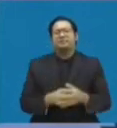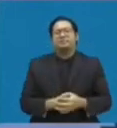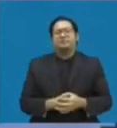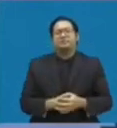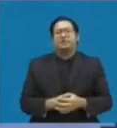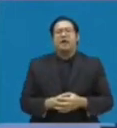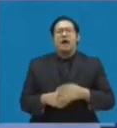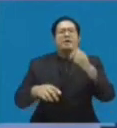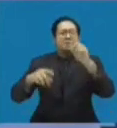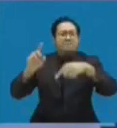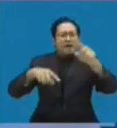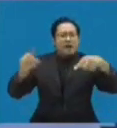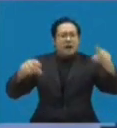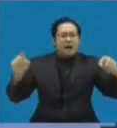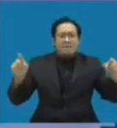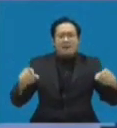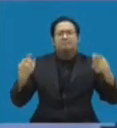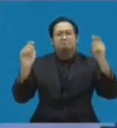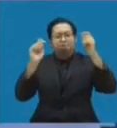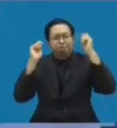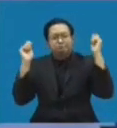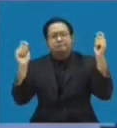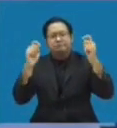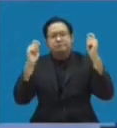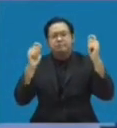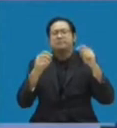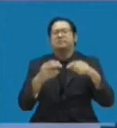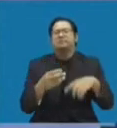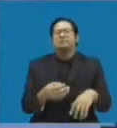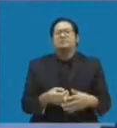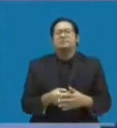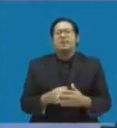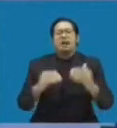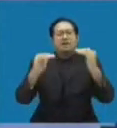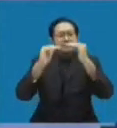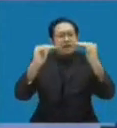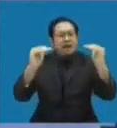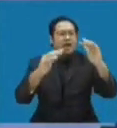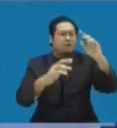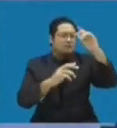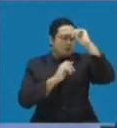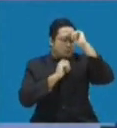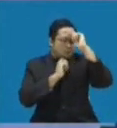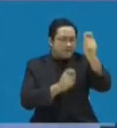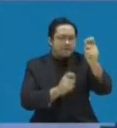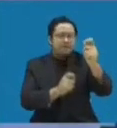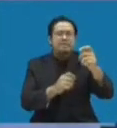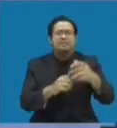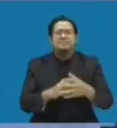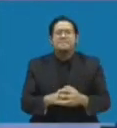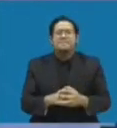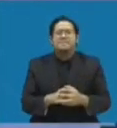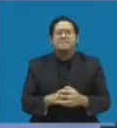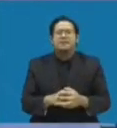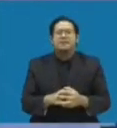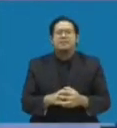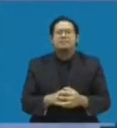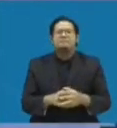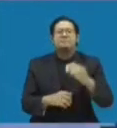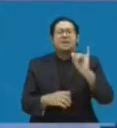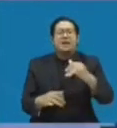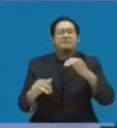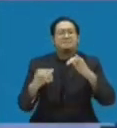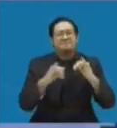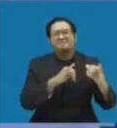keberagaman kita juga menghormati kesetaraan dan bersama-sama kita meraih prestasi